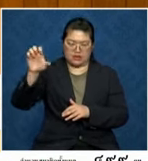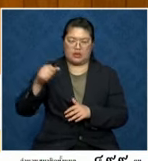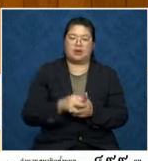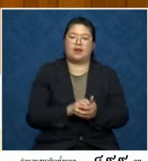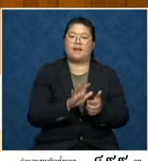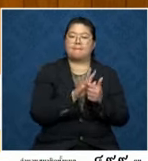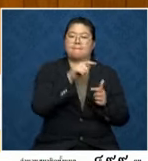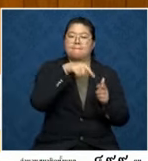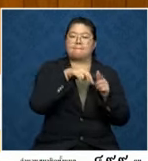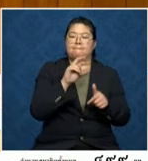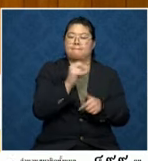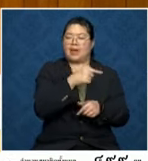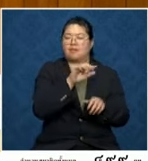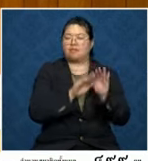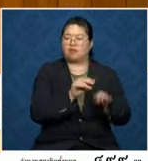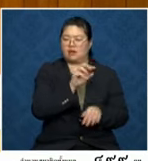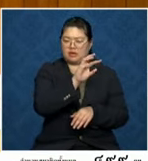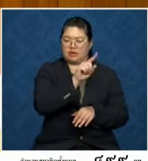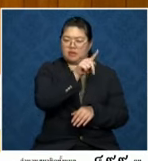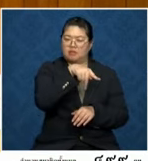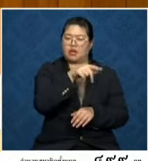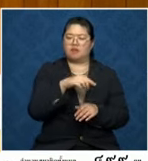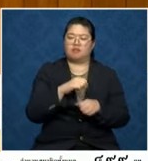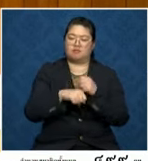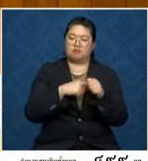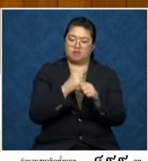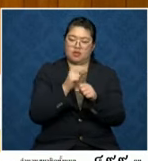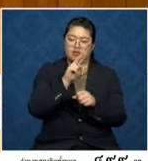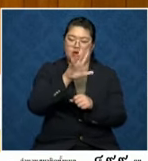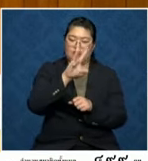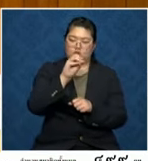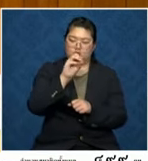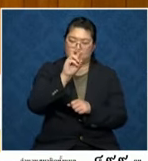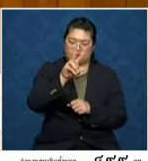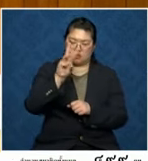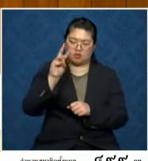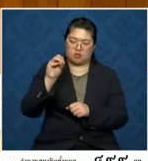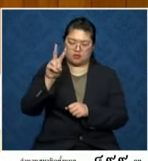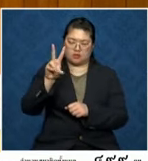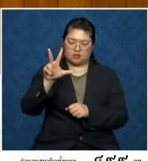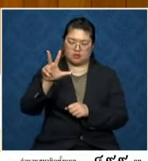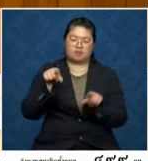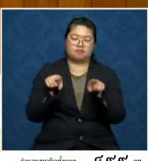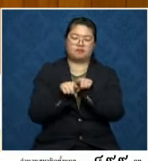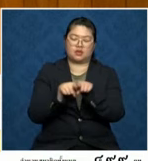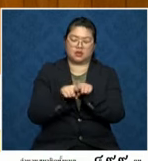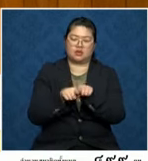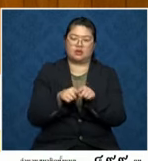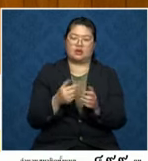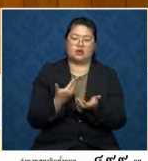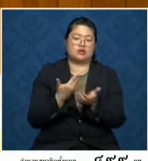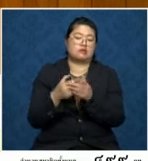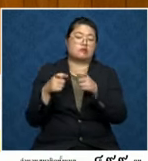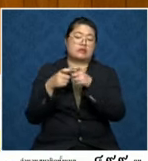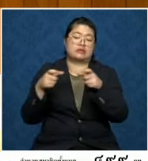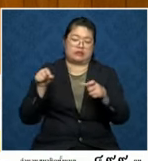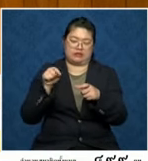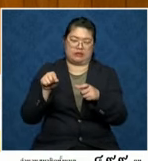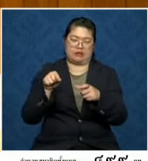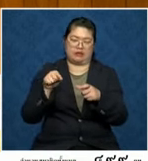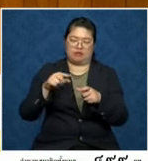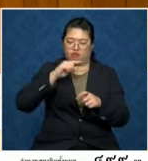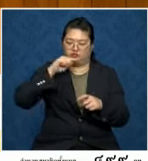ในปี 61, 62, 63ก็เหมือนกันโดยเฉลี่ย คือจะใช้เช็คเป็นเครื่องมือในท